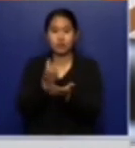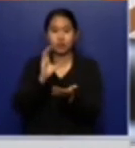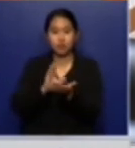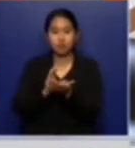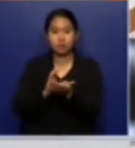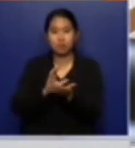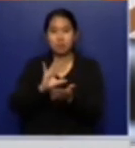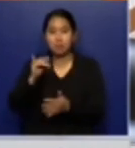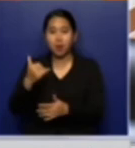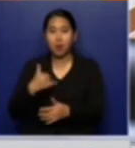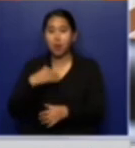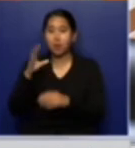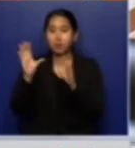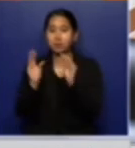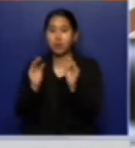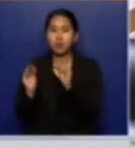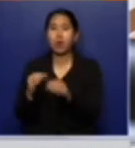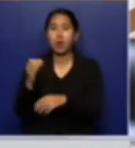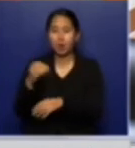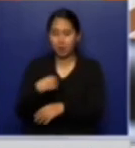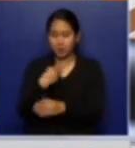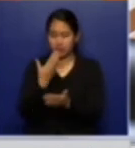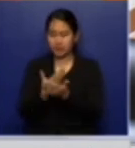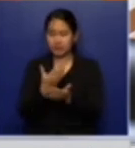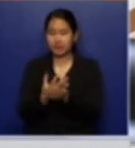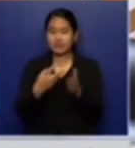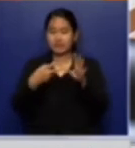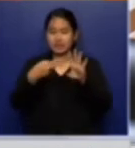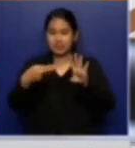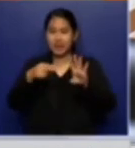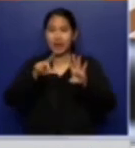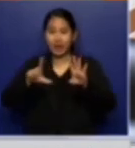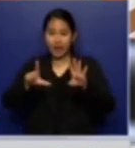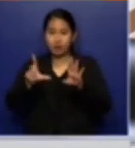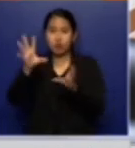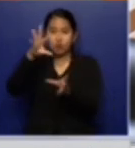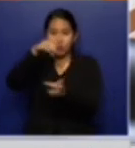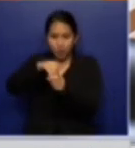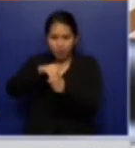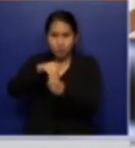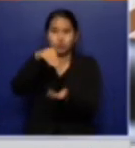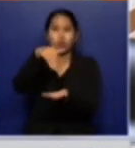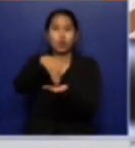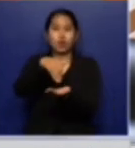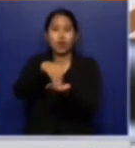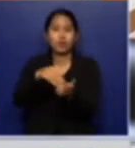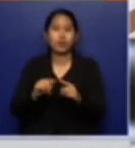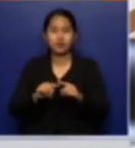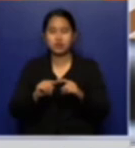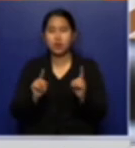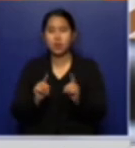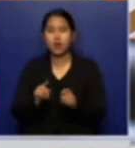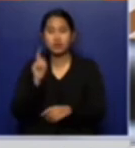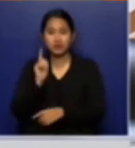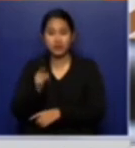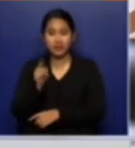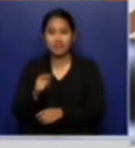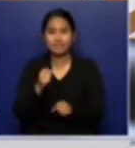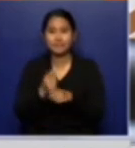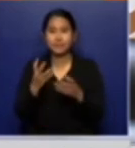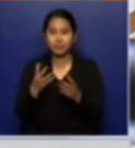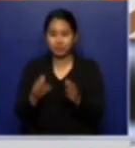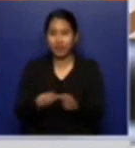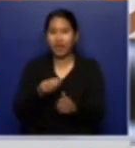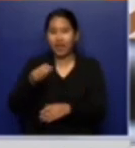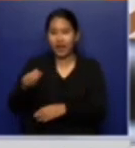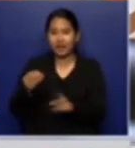านก็ไปพูดเห็นไหมล่ะครับงบกลาง 40,000 กว่าล้านเอาไปใส่ไว้ในงบกลางเรื่องโควิดทั้งที่แท้จริงแล้วทำไมไม่ไปให้กระทรวงสาธารณ